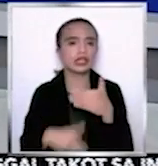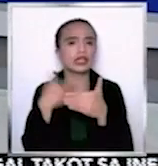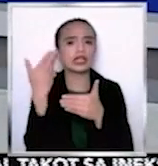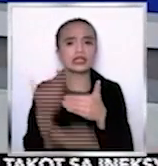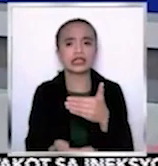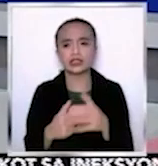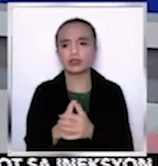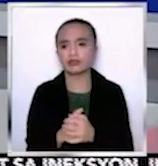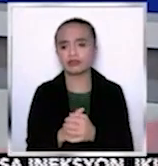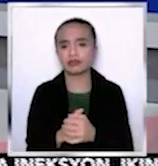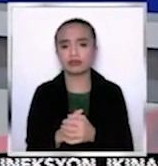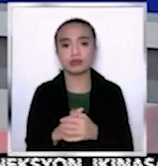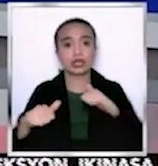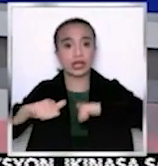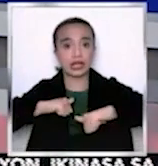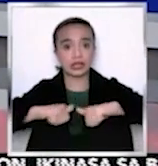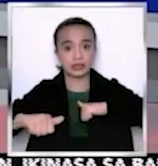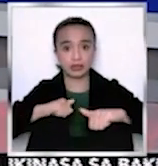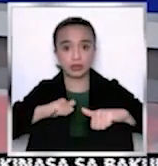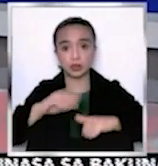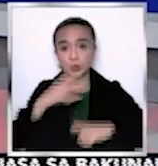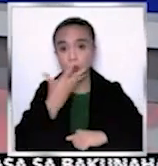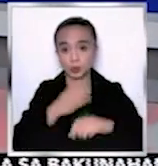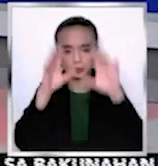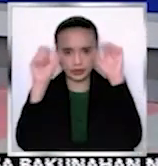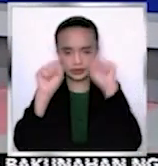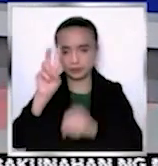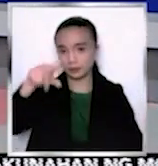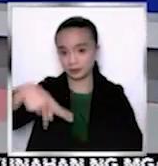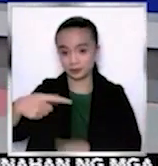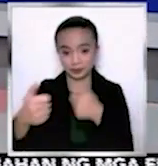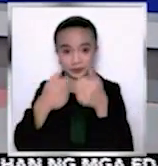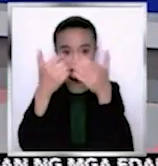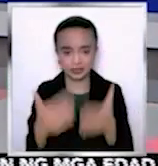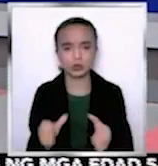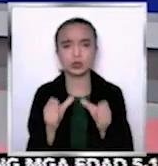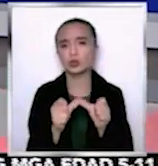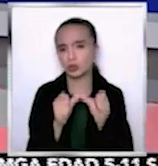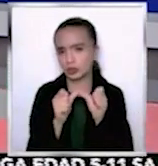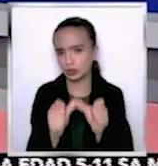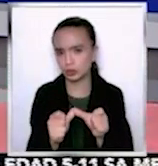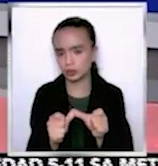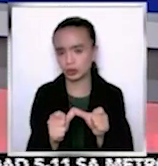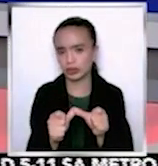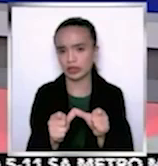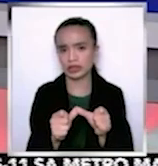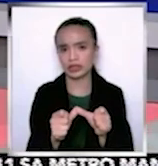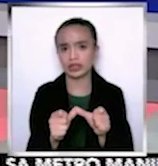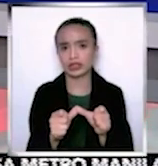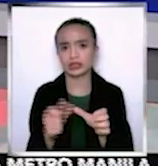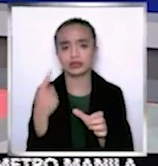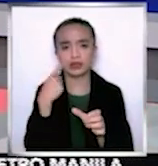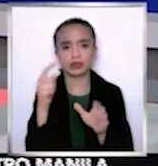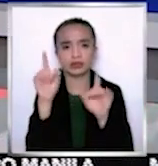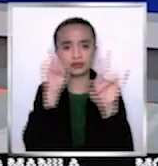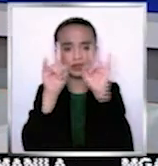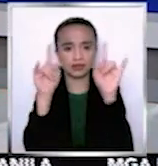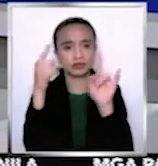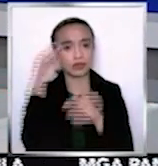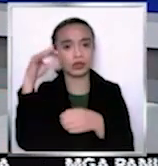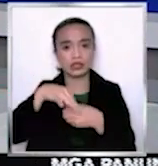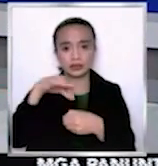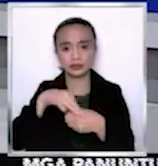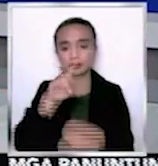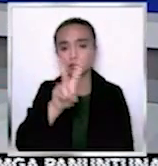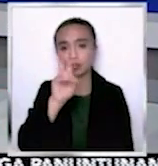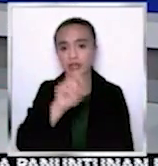mga aktibidad ng mga presidential at vice presidential aspirant sa bisperas ng kampanya para sa eleksyon 2022.